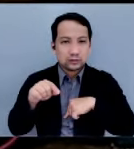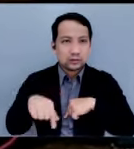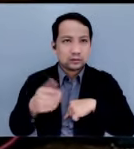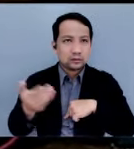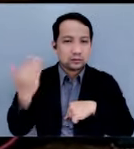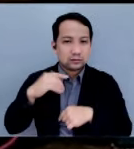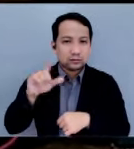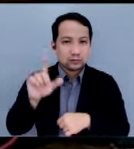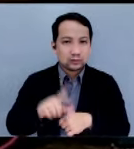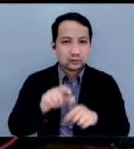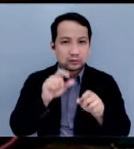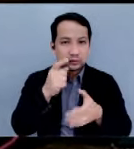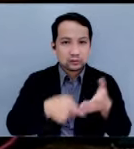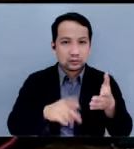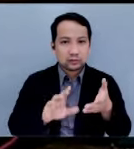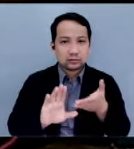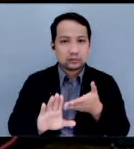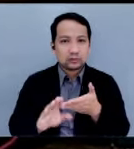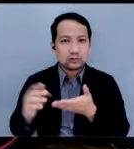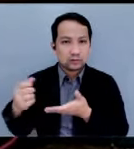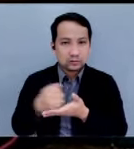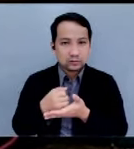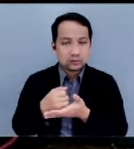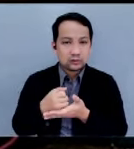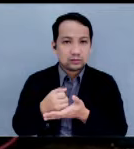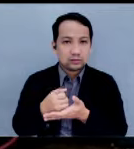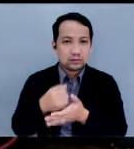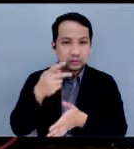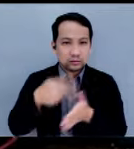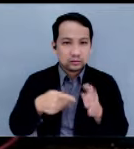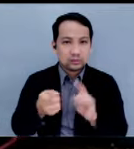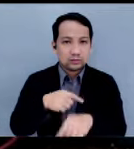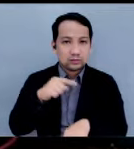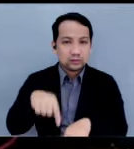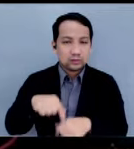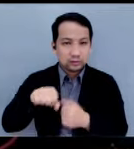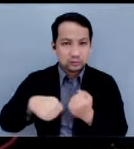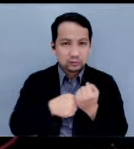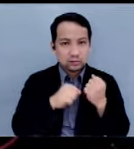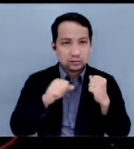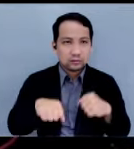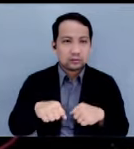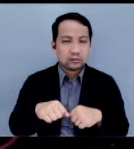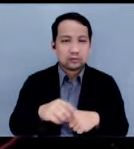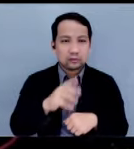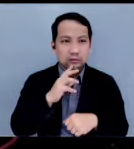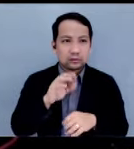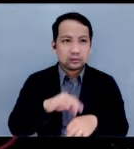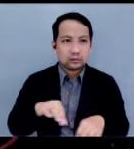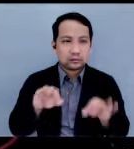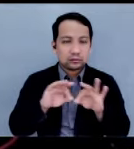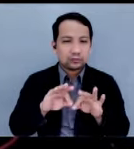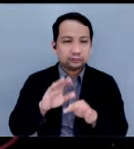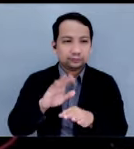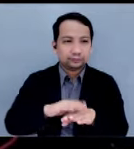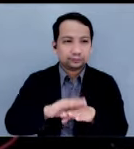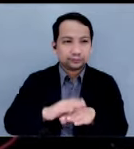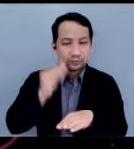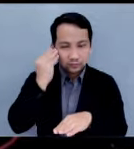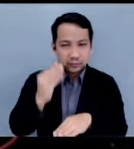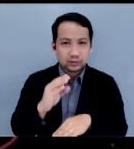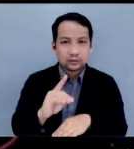nila ngayon dahil mas mura rin daw yung nakukuha nilang presyo mula sa mga suppliers. Pero kahit na ganun paman, paalala ng Department of Agriculture